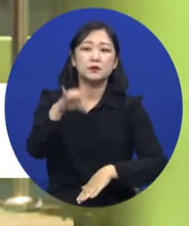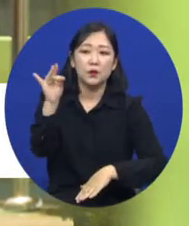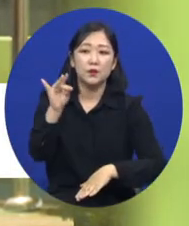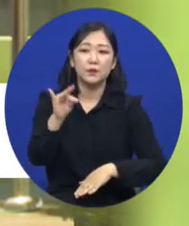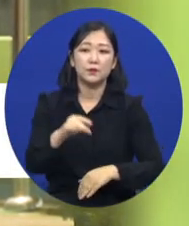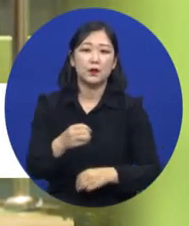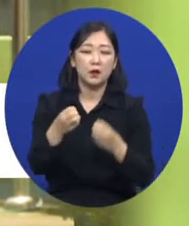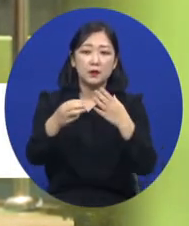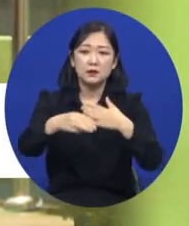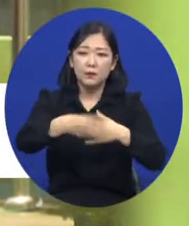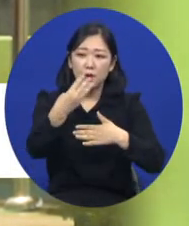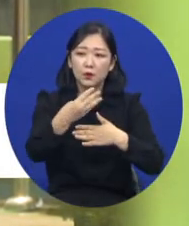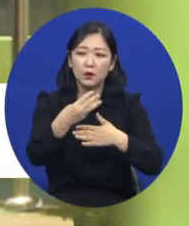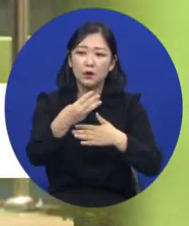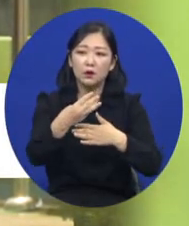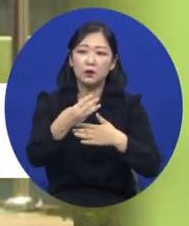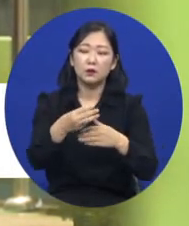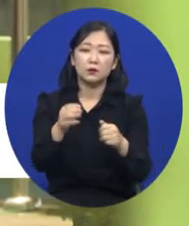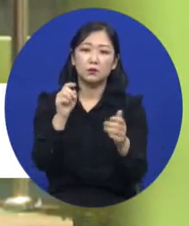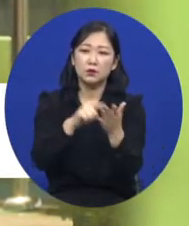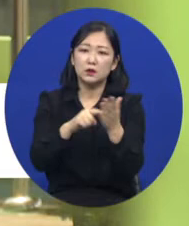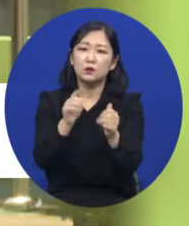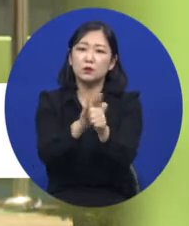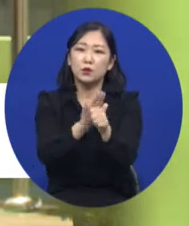아 긴급을 9